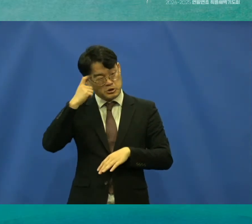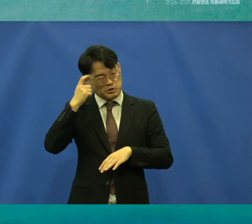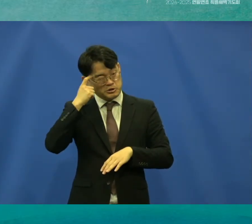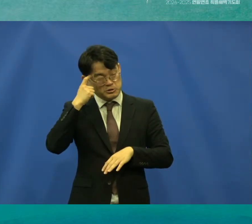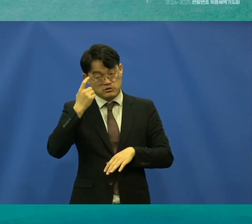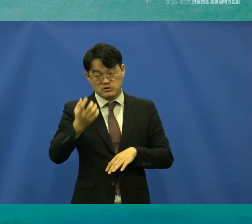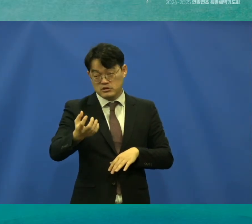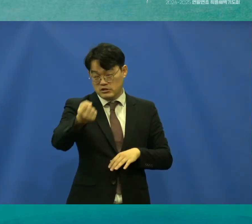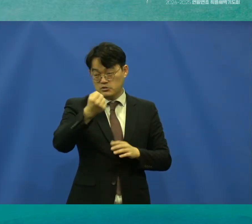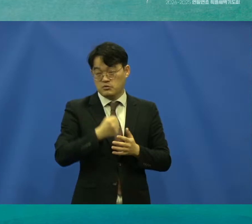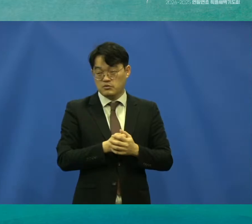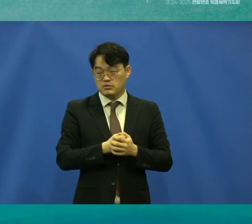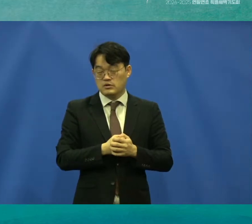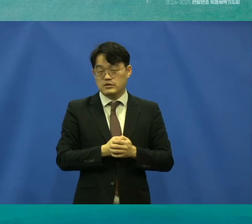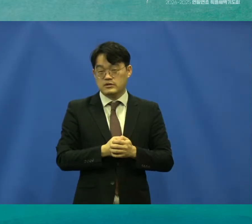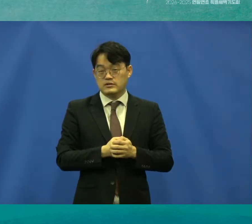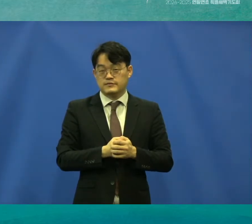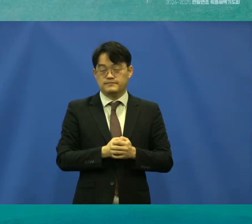살려내는